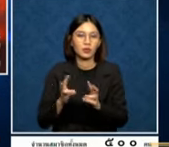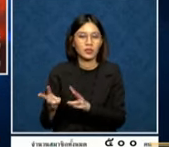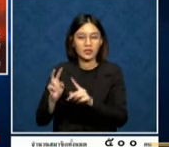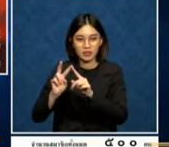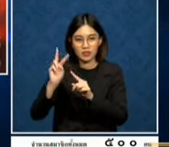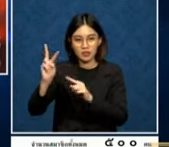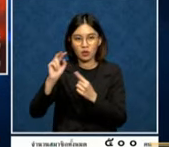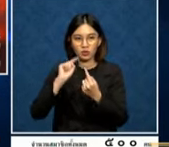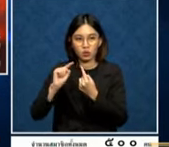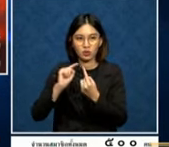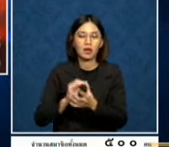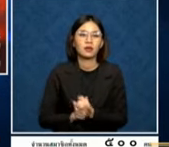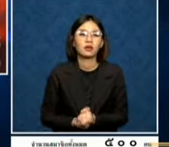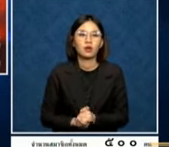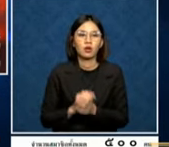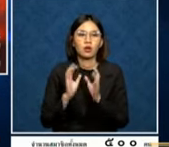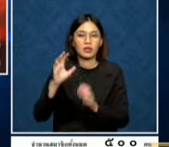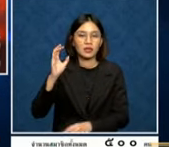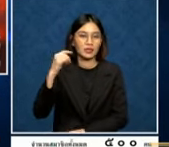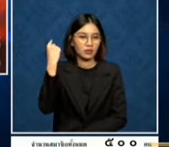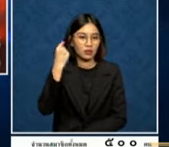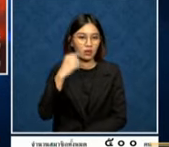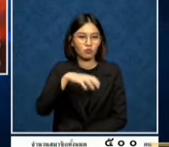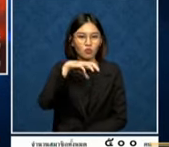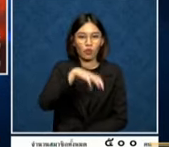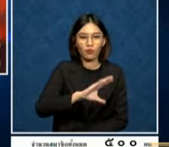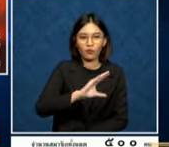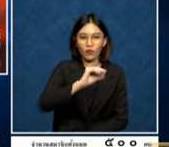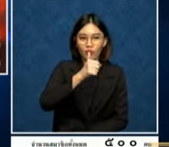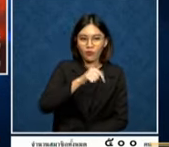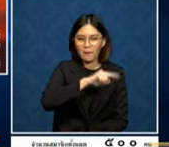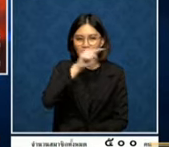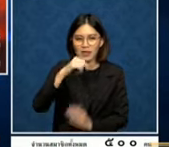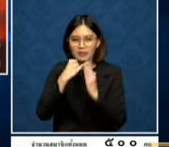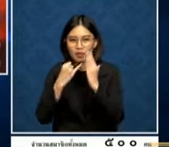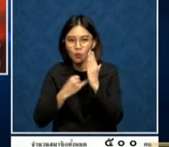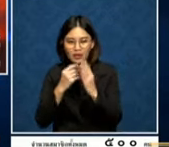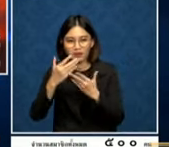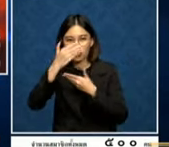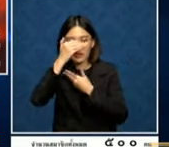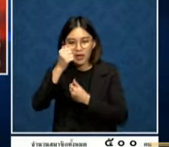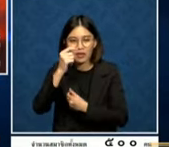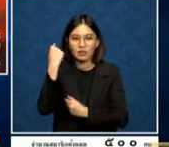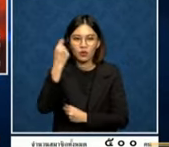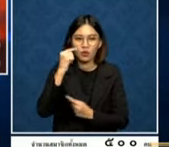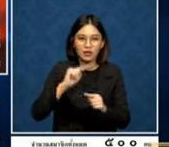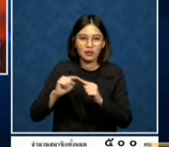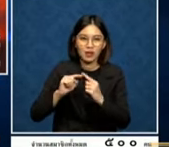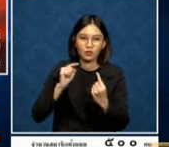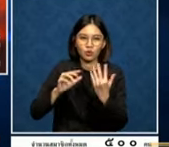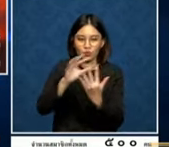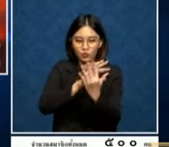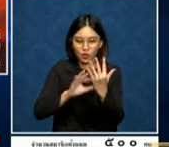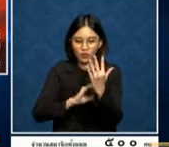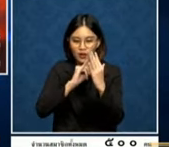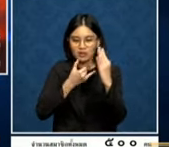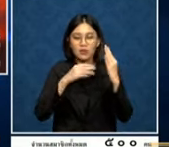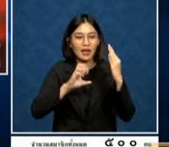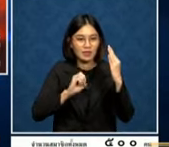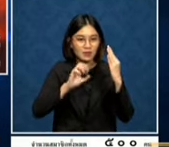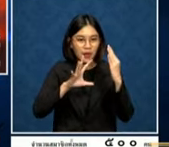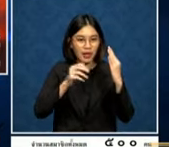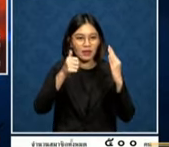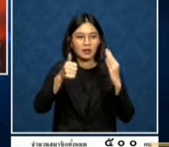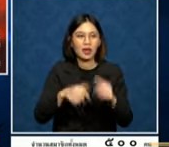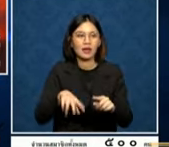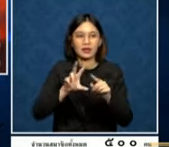2ค่ะกับการกระจายตัวการท่องเที่ยวนะคะจากเมืองหลักสู่เมืองหน้าเที่ยวค่ะซึ่งเป็นการกระจายรายได้เข้าสู่เมืองหน้าเที่ยวทั้ง 55จังหวัดค่ะ